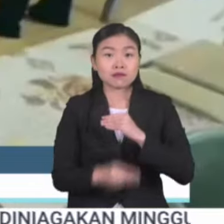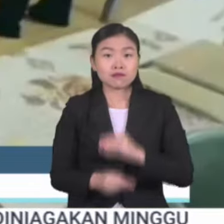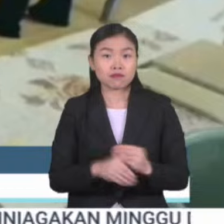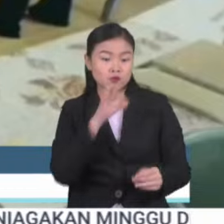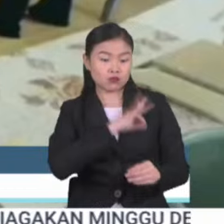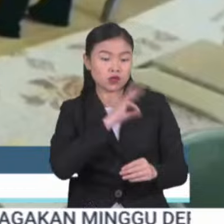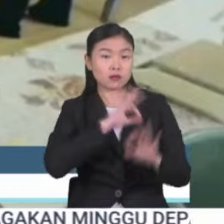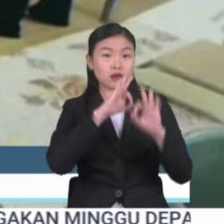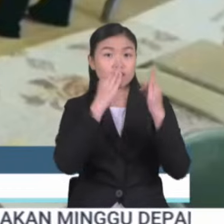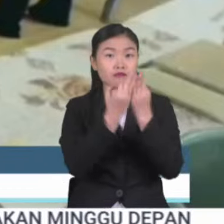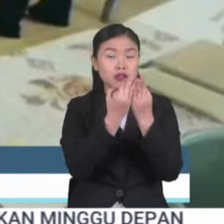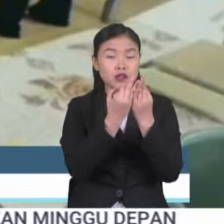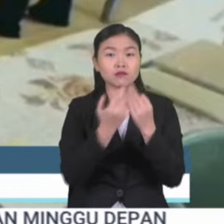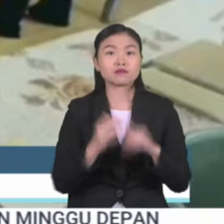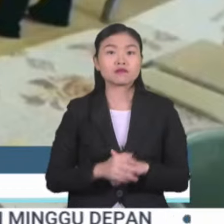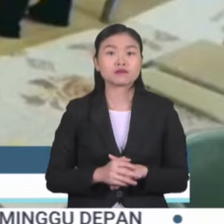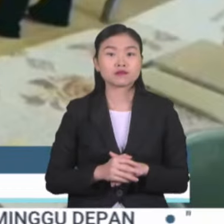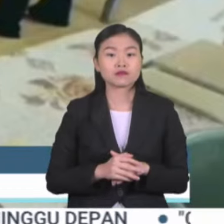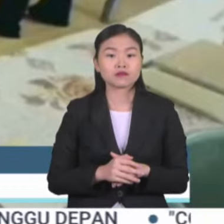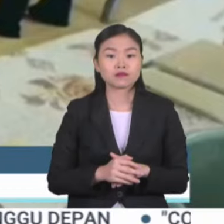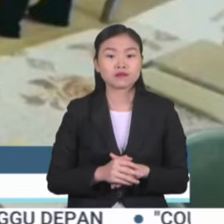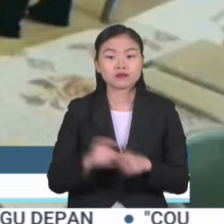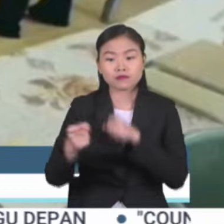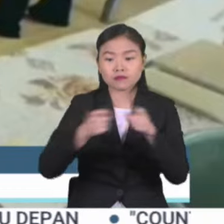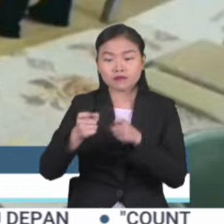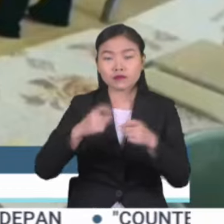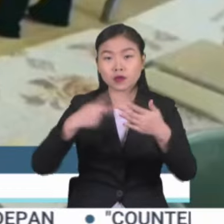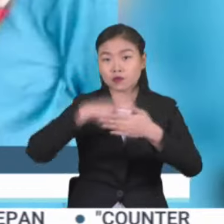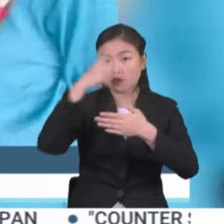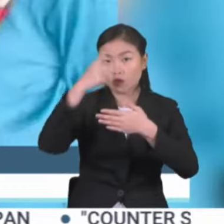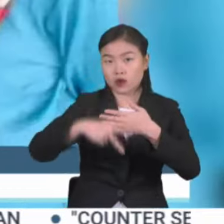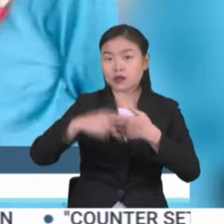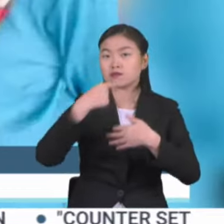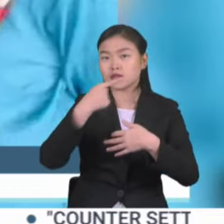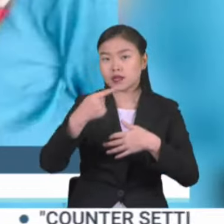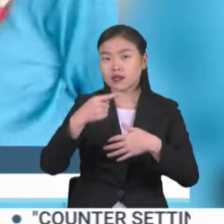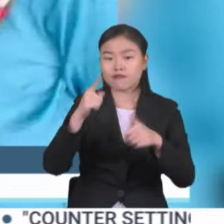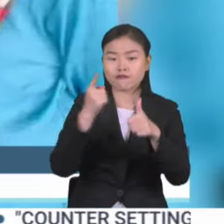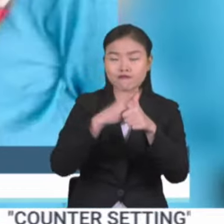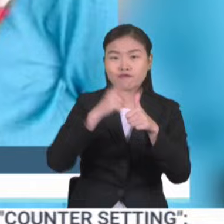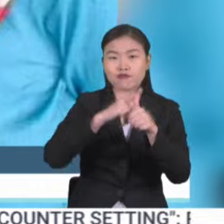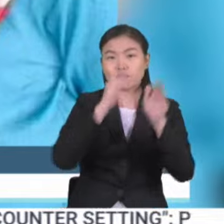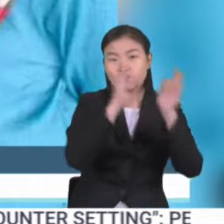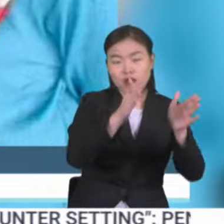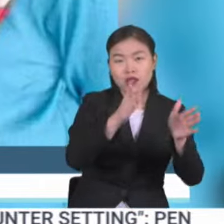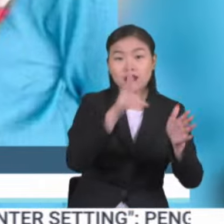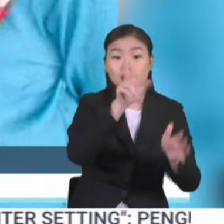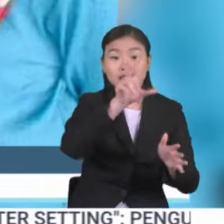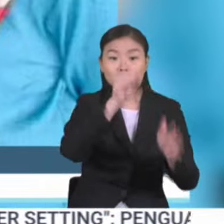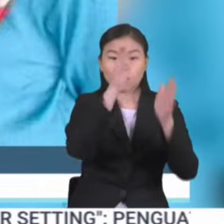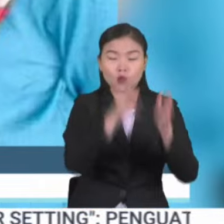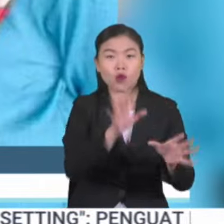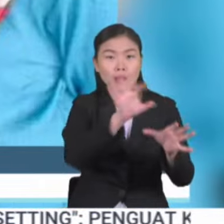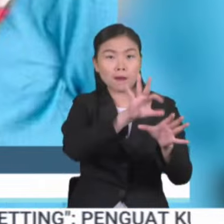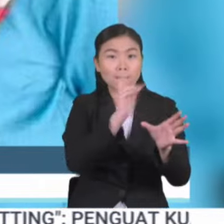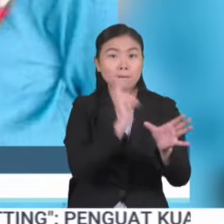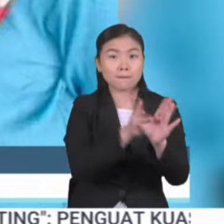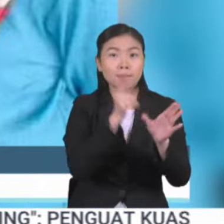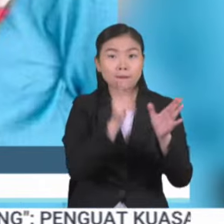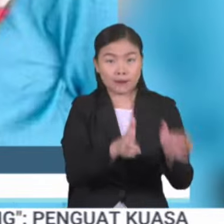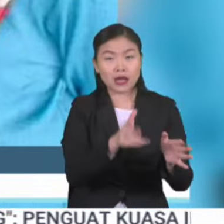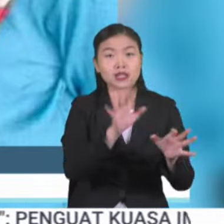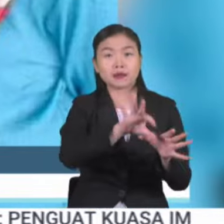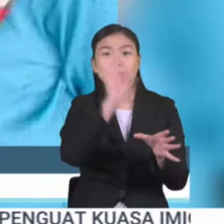RM2,000 sebulan. Penyelarasan program, Rosiana Ahmad berkata, fasa pertama 30 peserta dipilih dari setiap kawasan Dewan Undangan